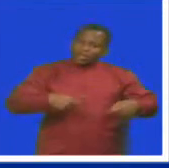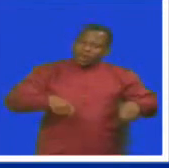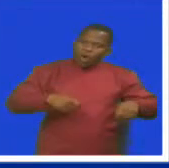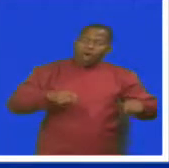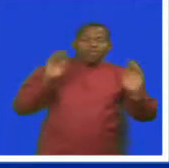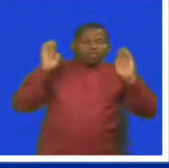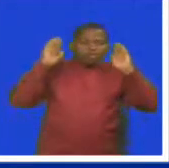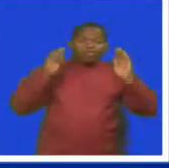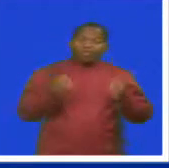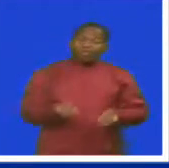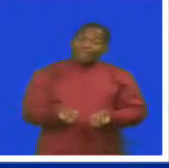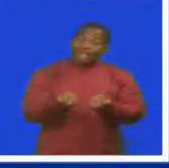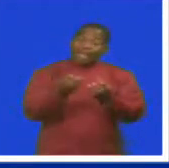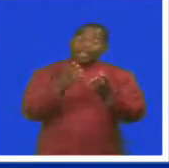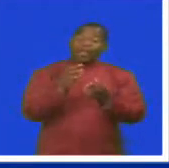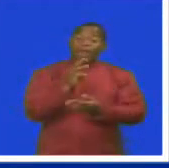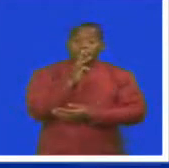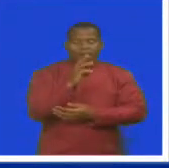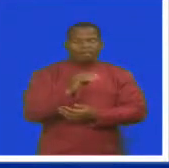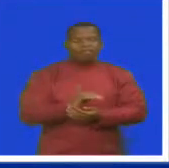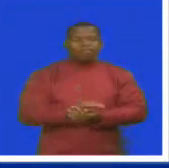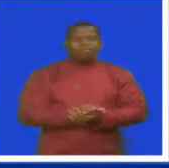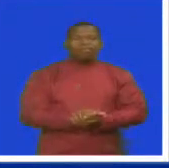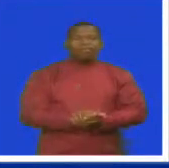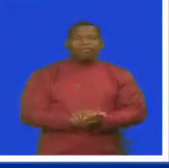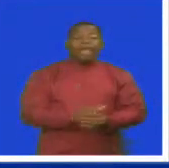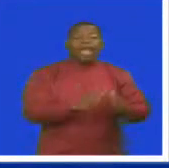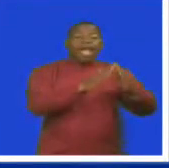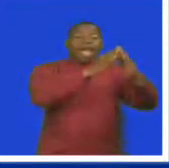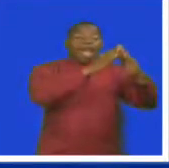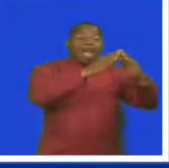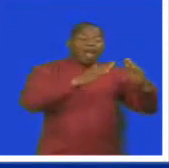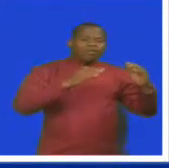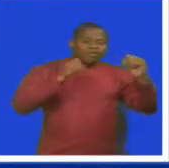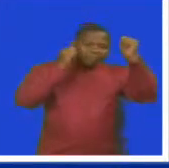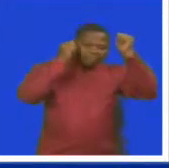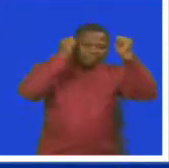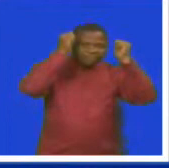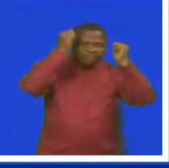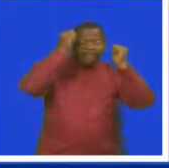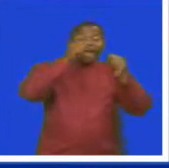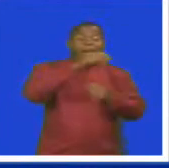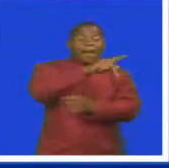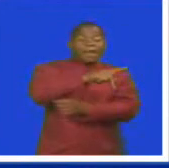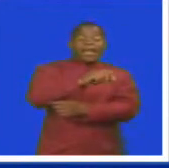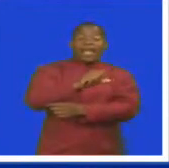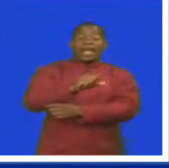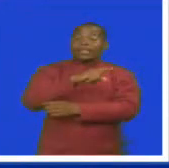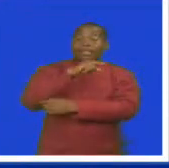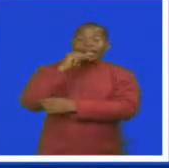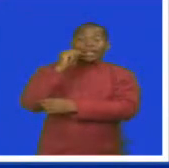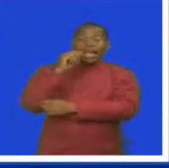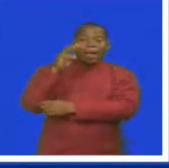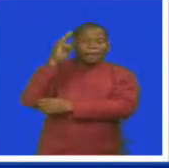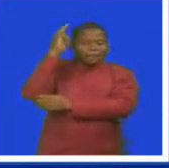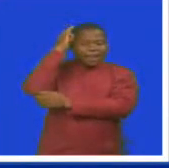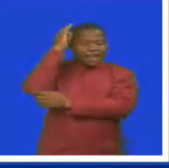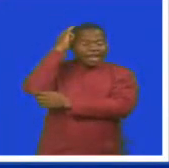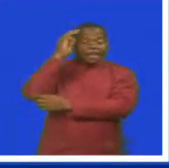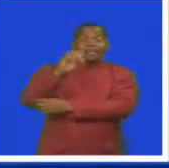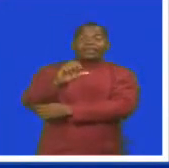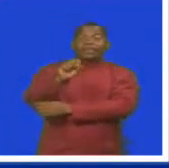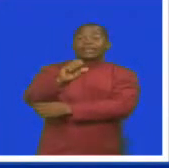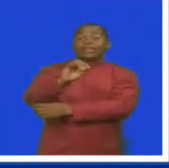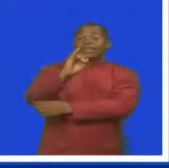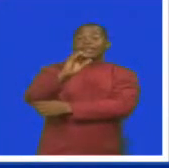sikhathi sado maphala lomkhulu etiko letekuvikela lezinyane umphane ngosi sicalo uthi bafuna sitonke tihlangothi tembufo etwe